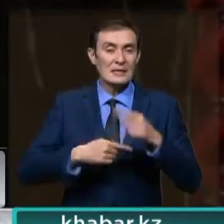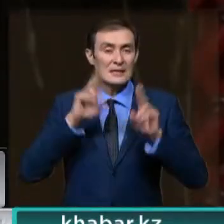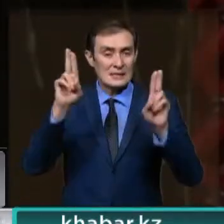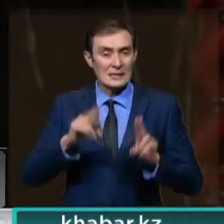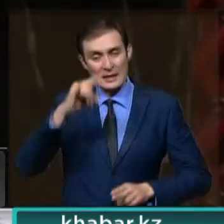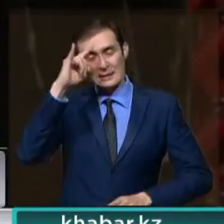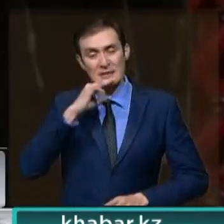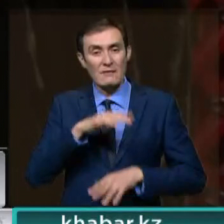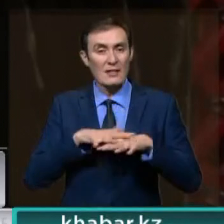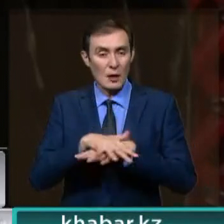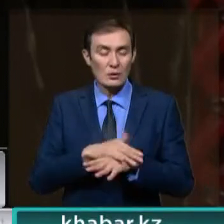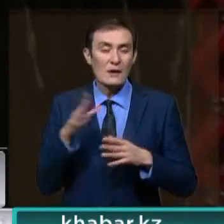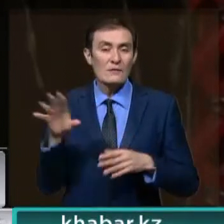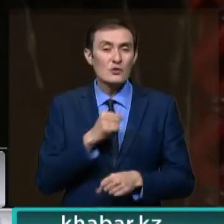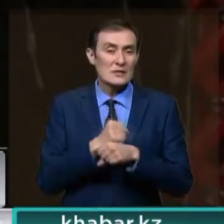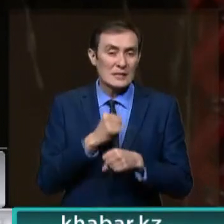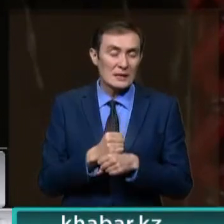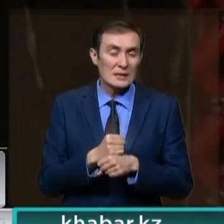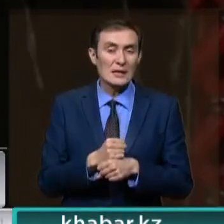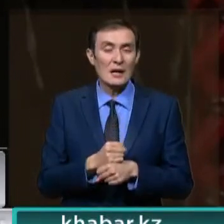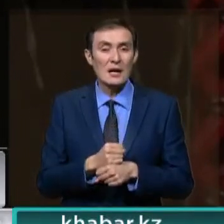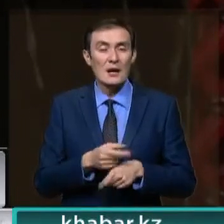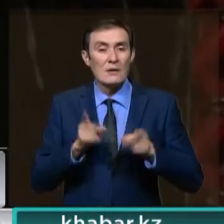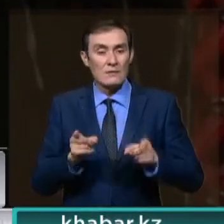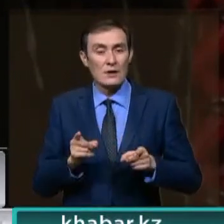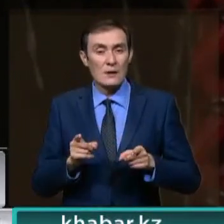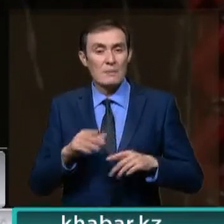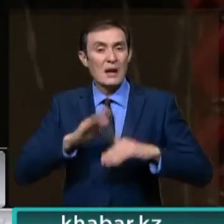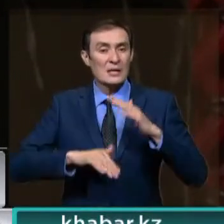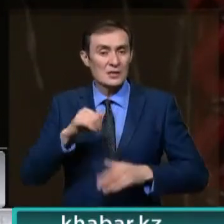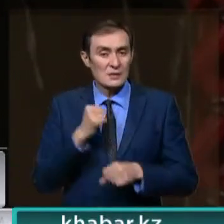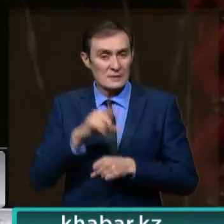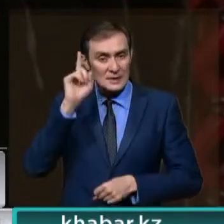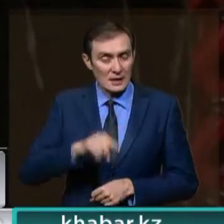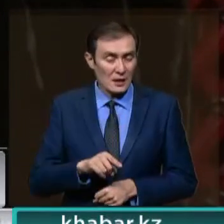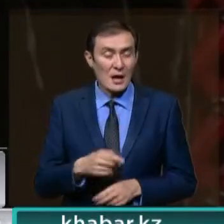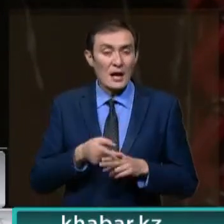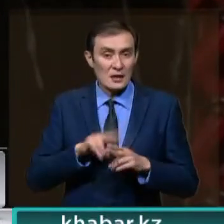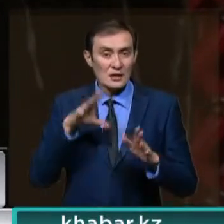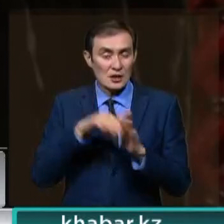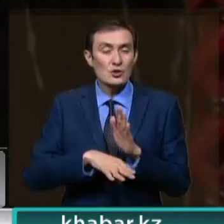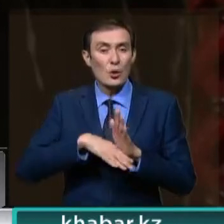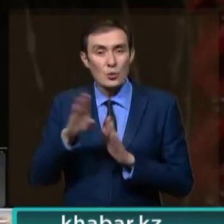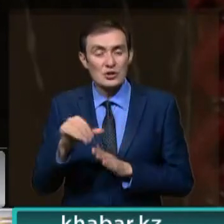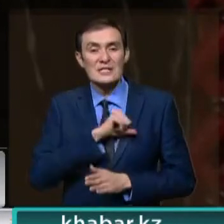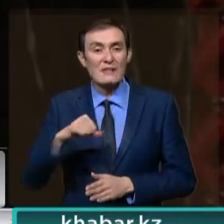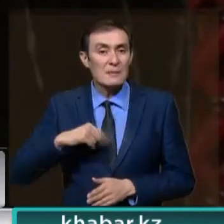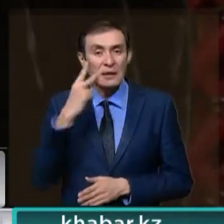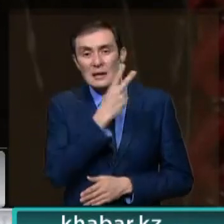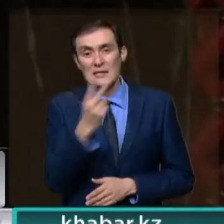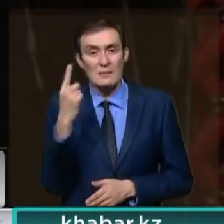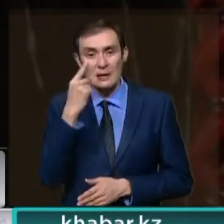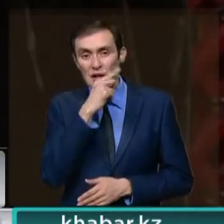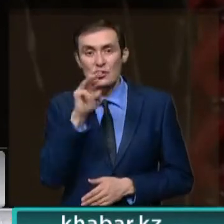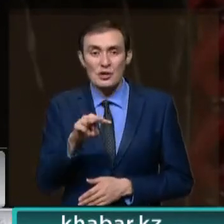казахского народа. Все делается, так сказать, в форме погружения в среду. Другими словами, лучше все увидеть воочию,